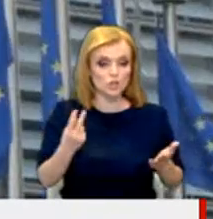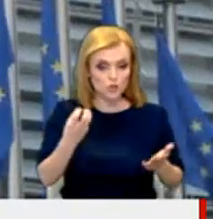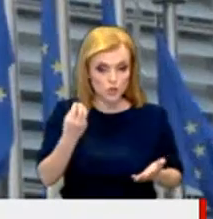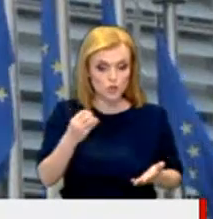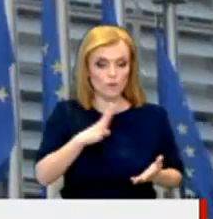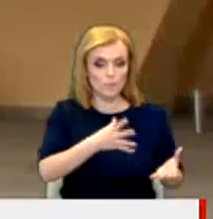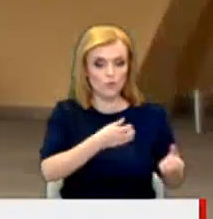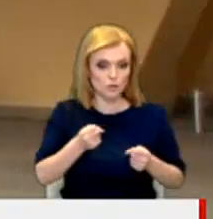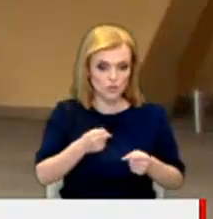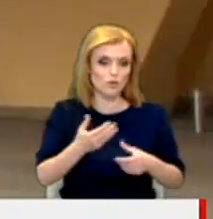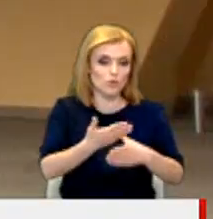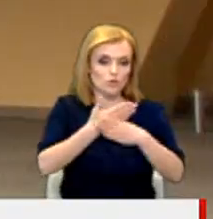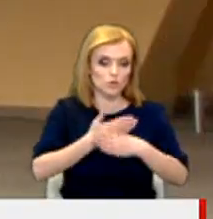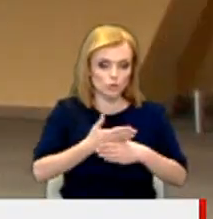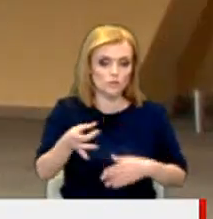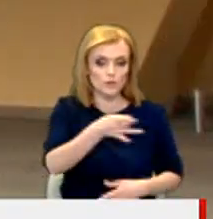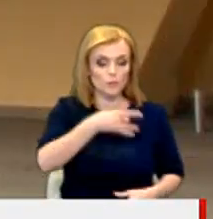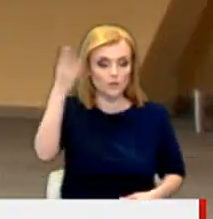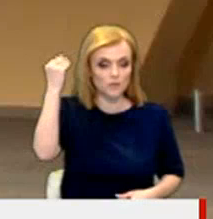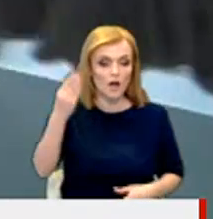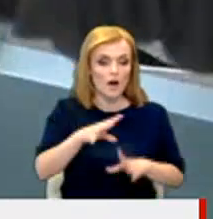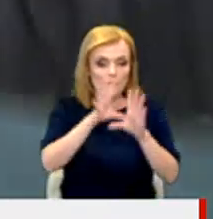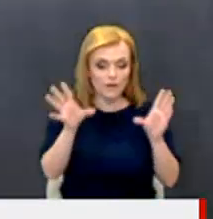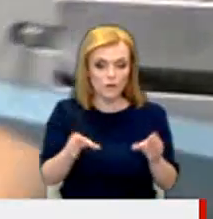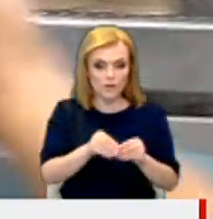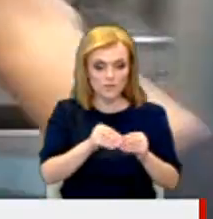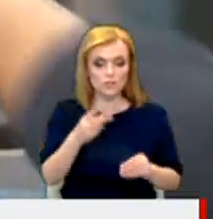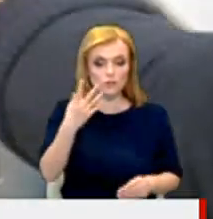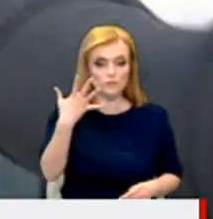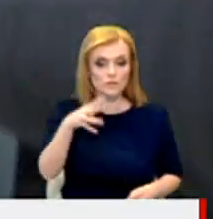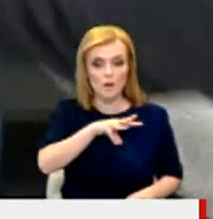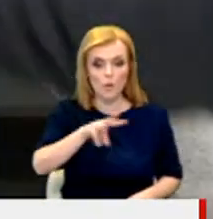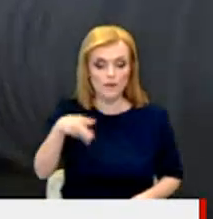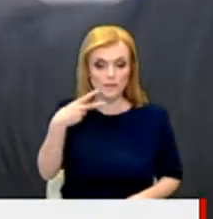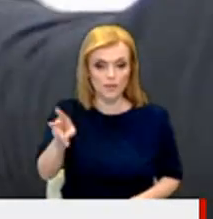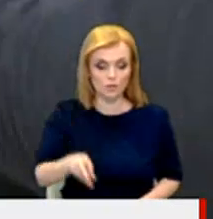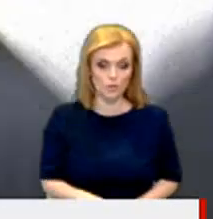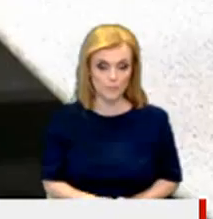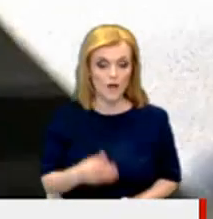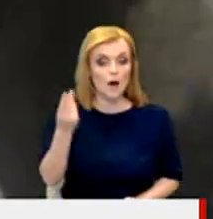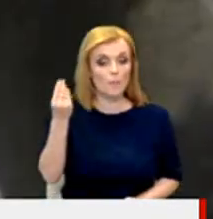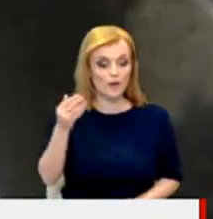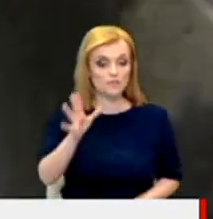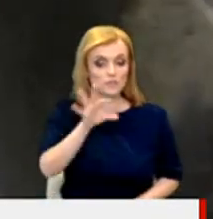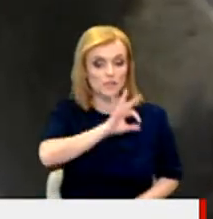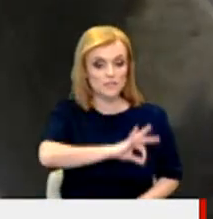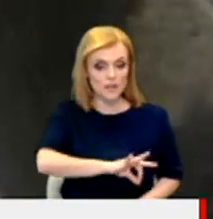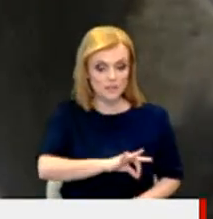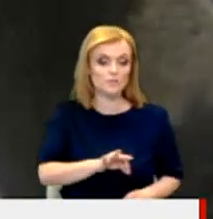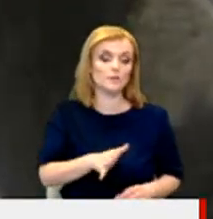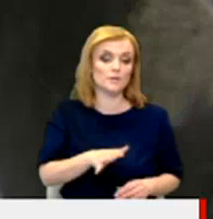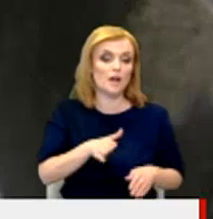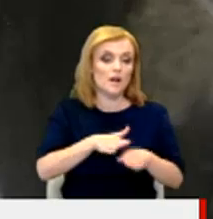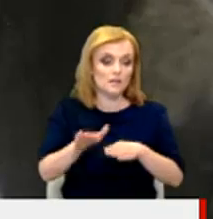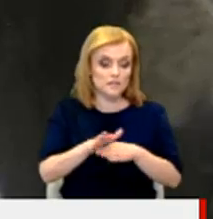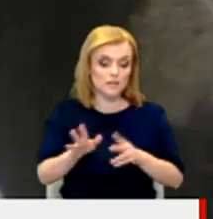suportul bugetar oferit Republicii Moldova în valoare totală de 25 de milioane de euro. Banii vor fi utilizați pentru realizarea